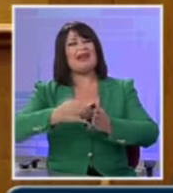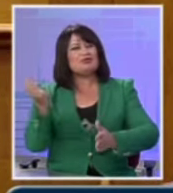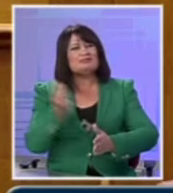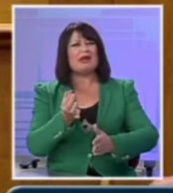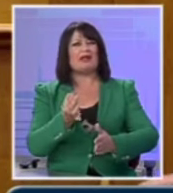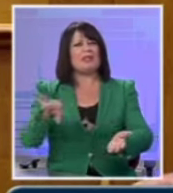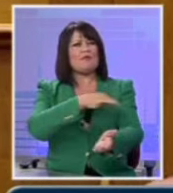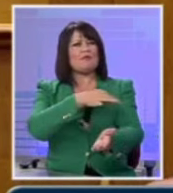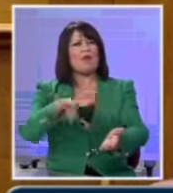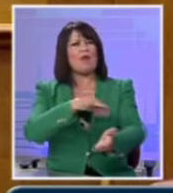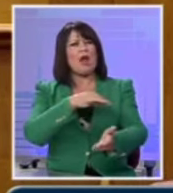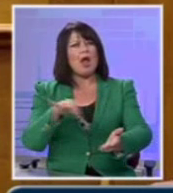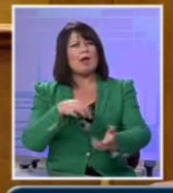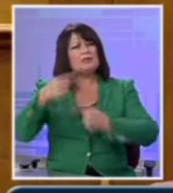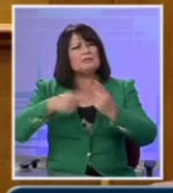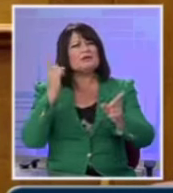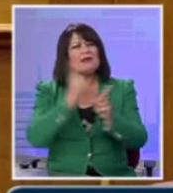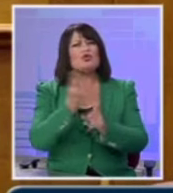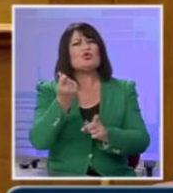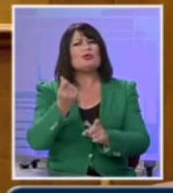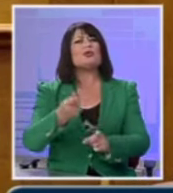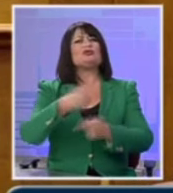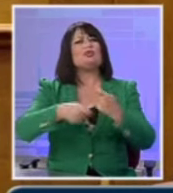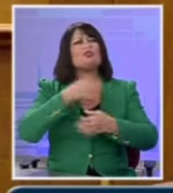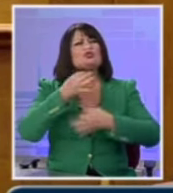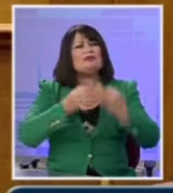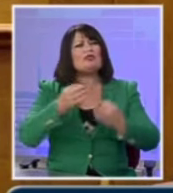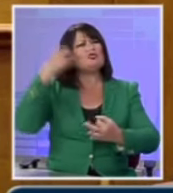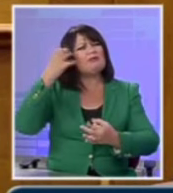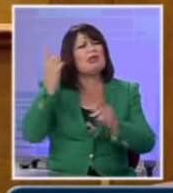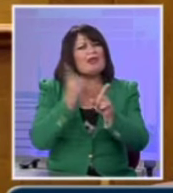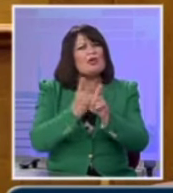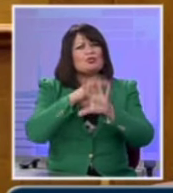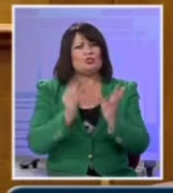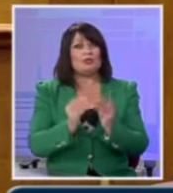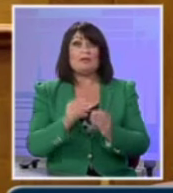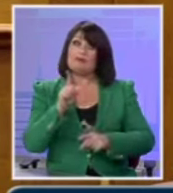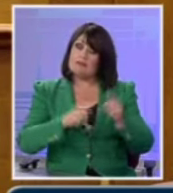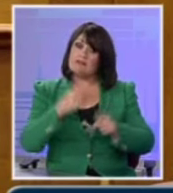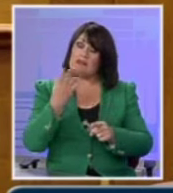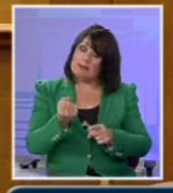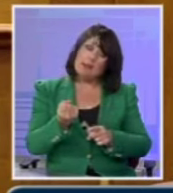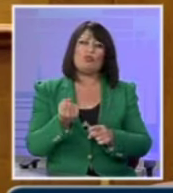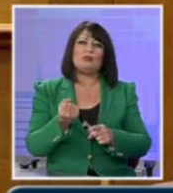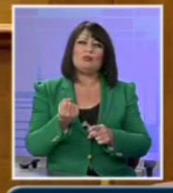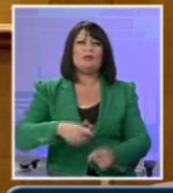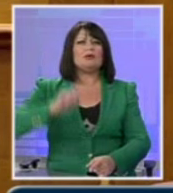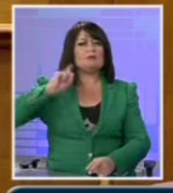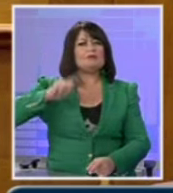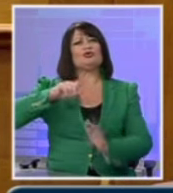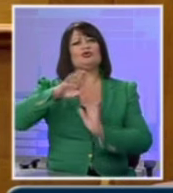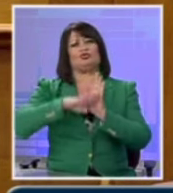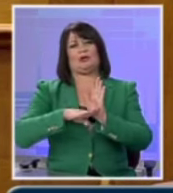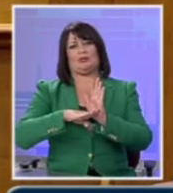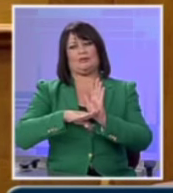καταπληκτικούς διπλωμάτες, εμπειρογνώμονες, νομικούς και οικονομικούς εμπορικούς συμβούλους. Αλλά υπάρχουν και αυτοί οι οποίοι παραβιάζουν αυτούς τους